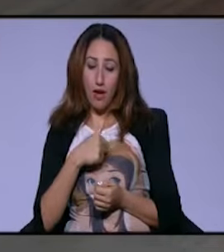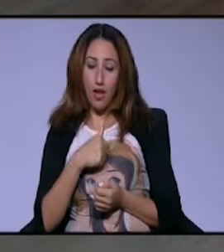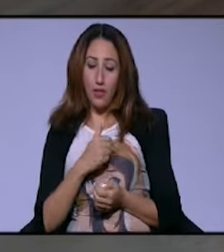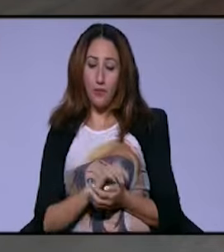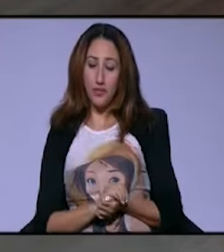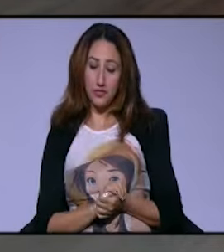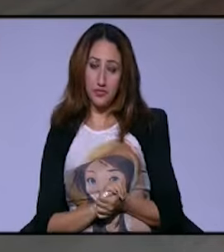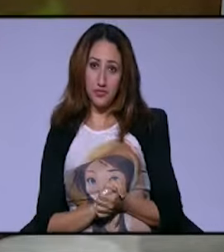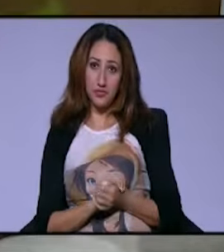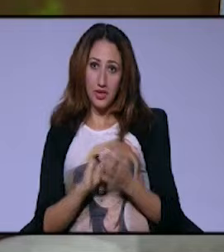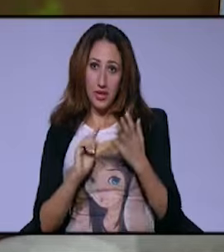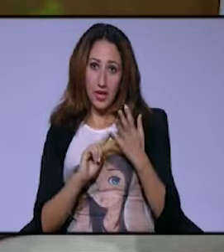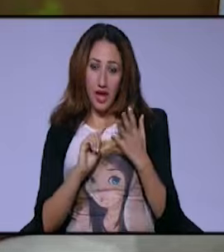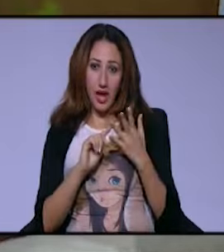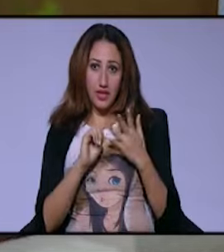عبد